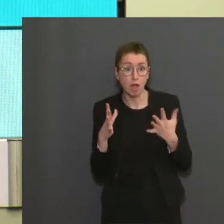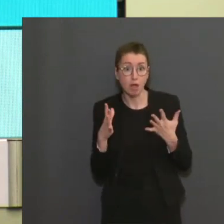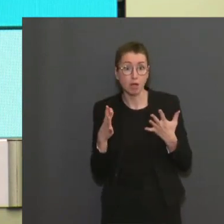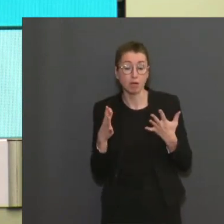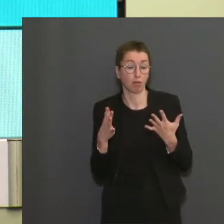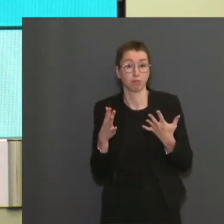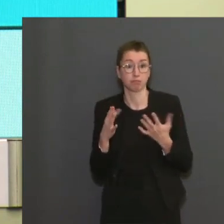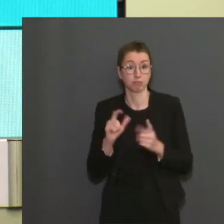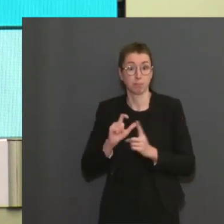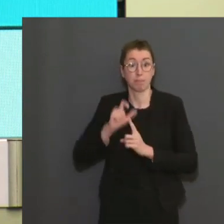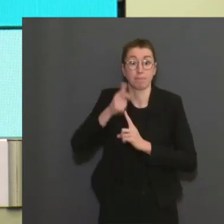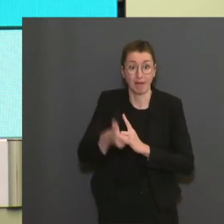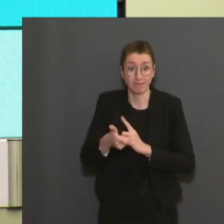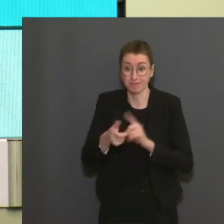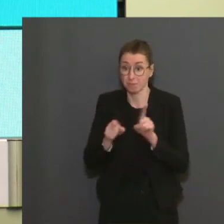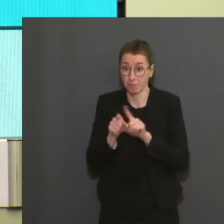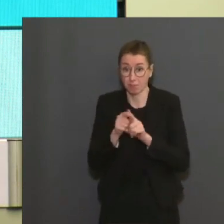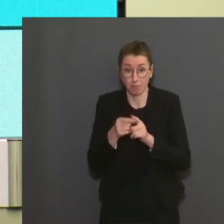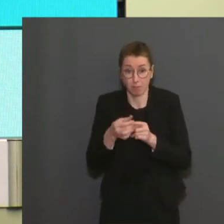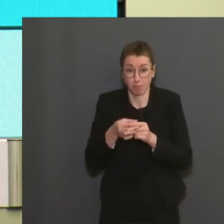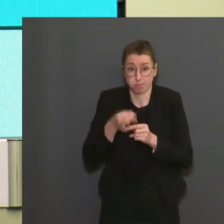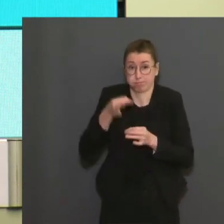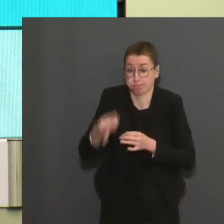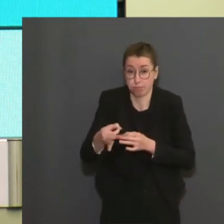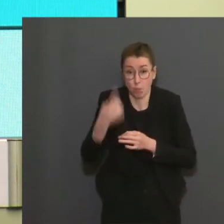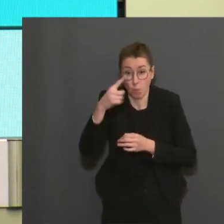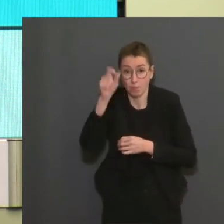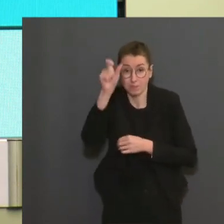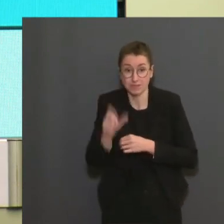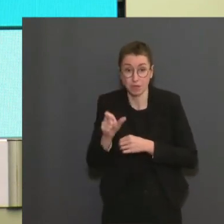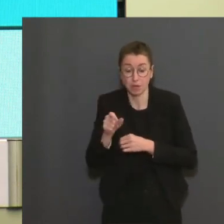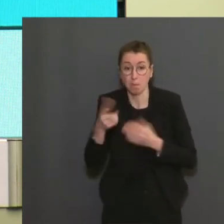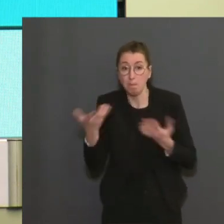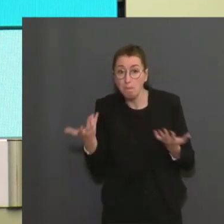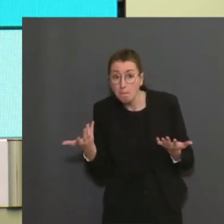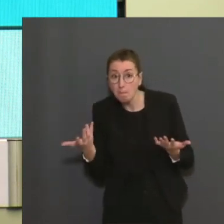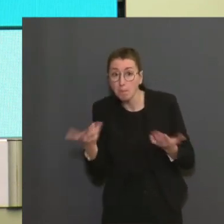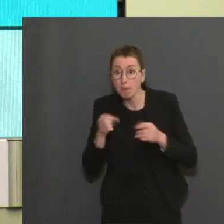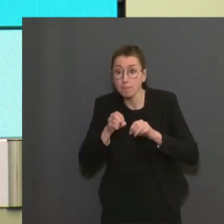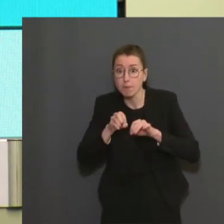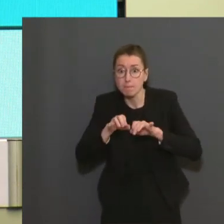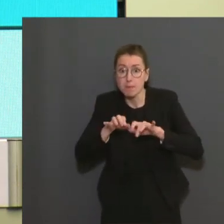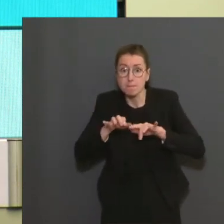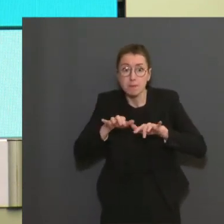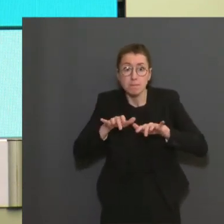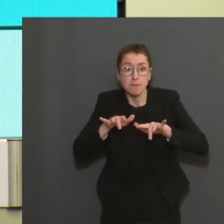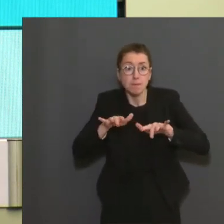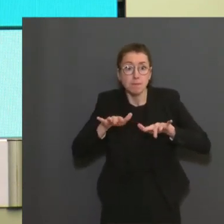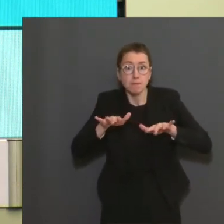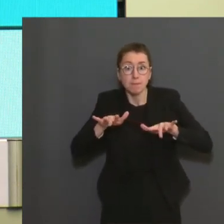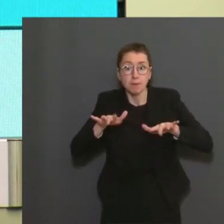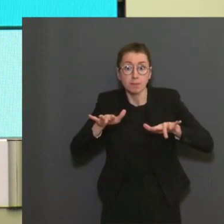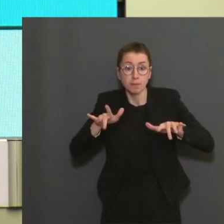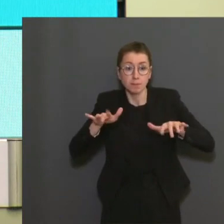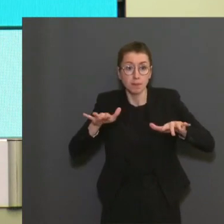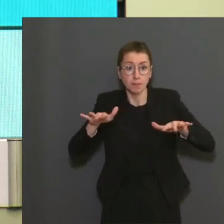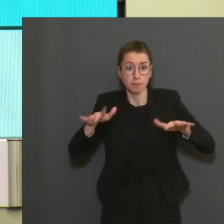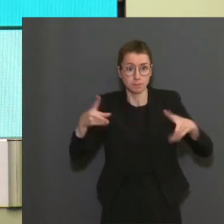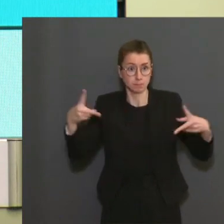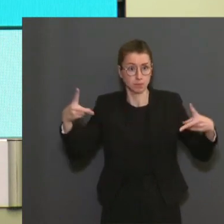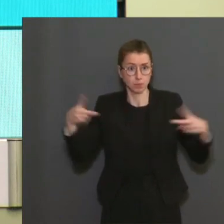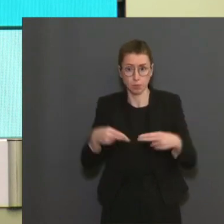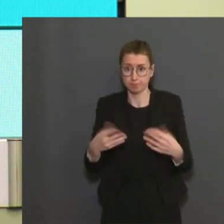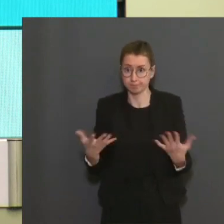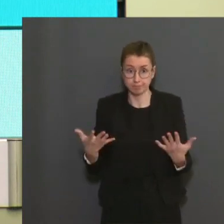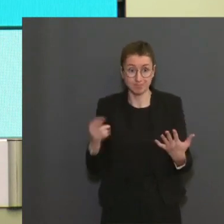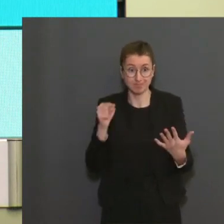même simple loi arithmétique. Et un jour, à un moment, ce virus va atteindre quelqu'un de plus fragile, quelqu'un qui